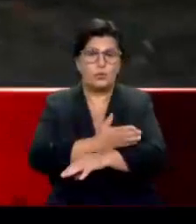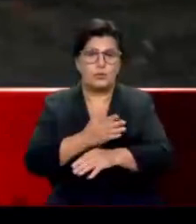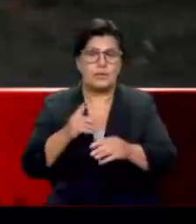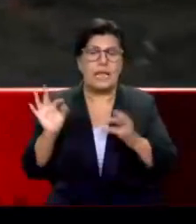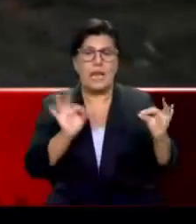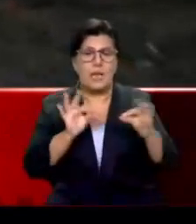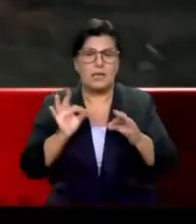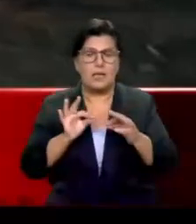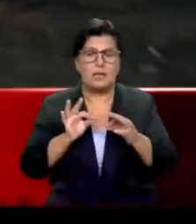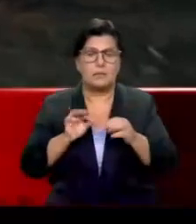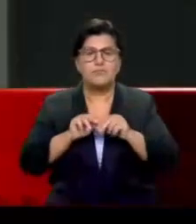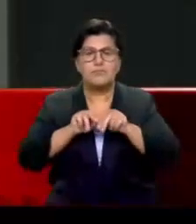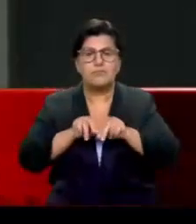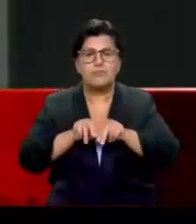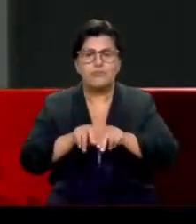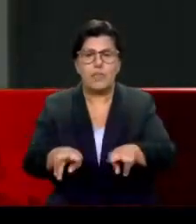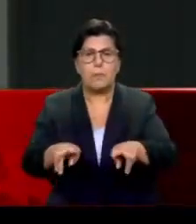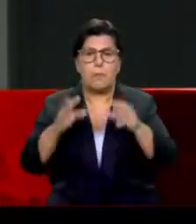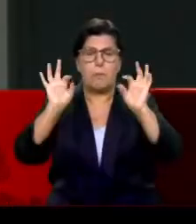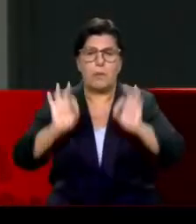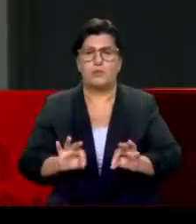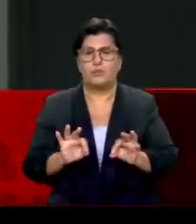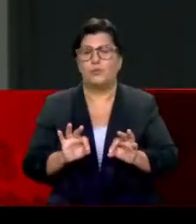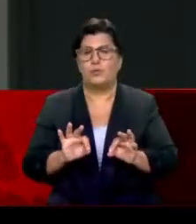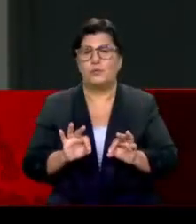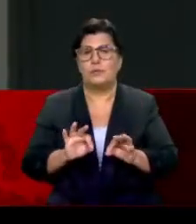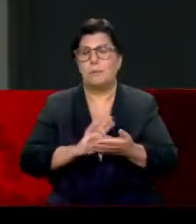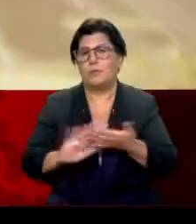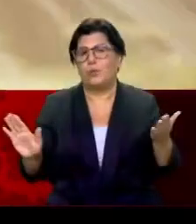ilişkide çatırdamalar başlıyor, dahası bitiyor.